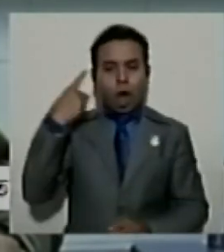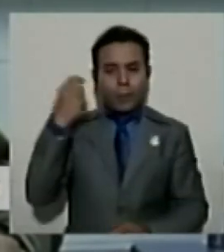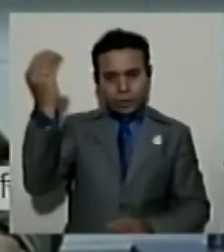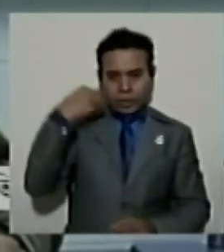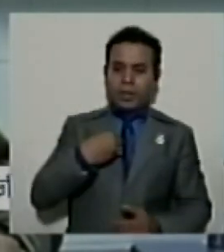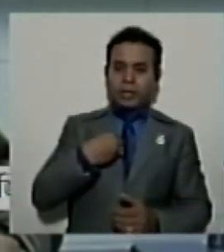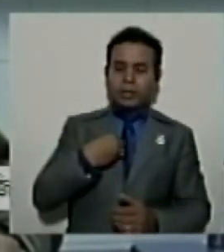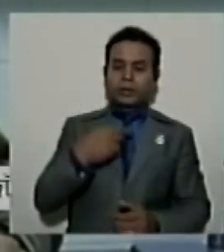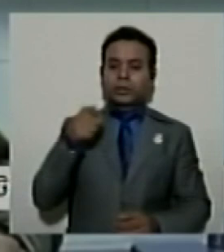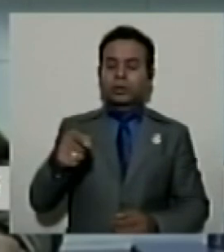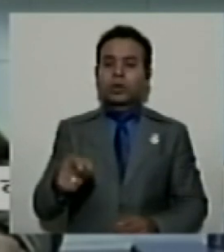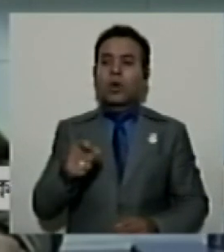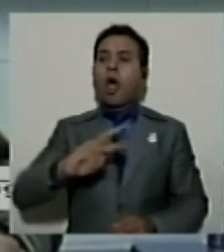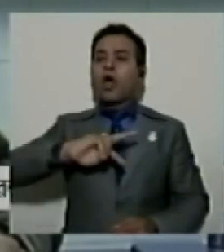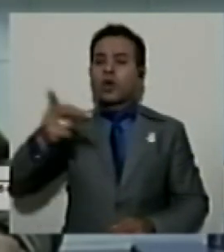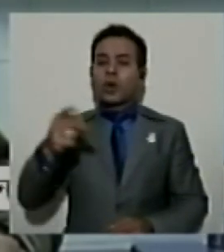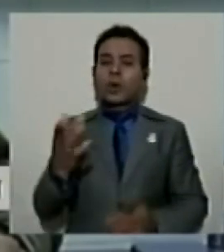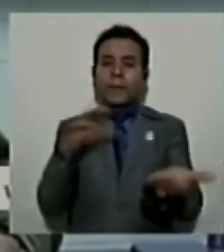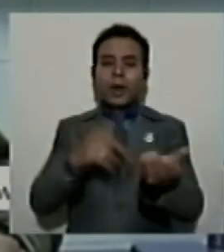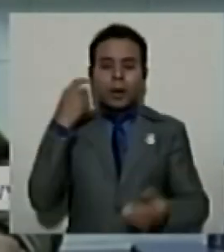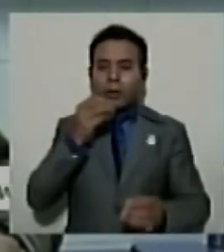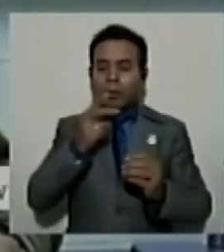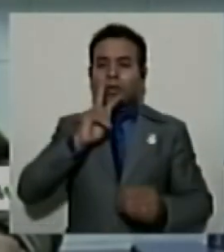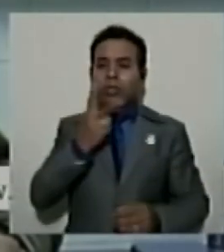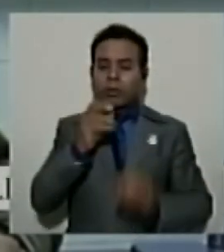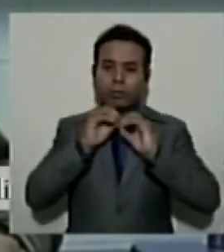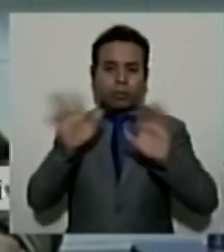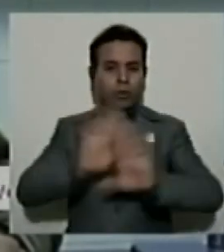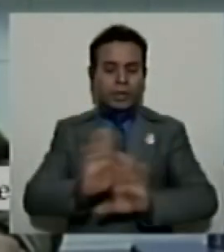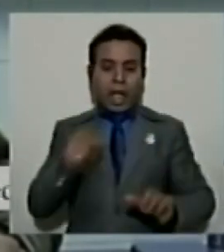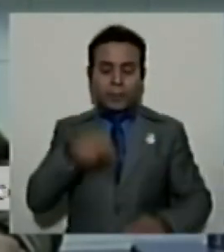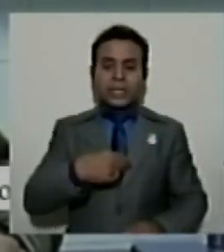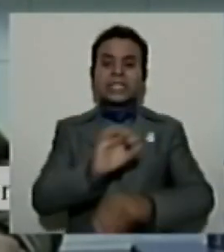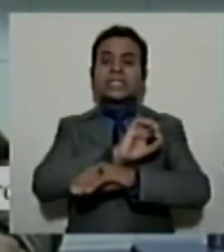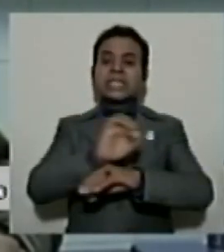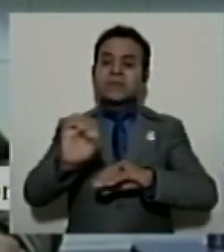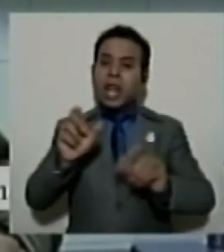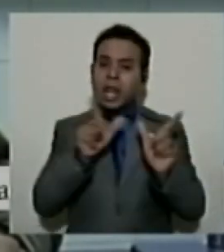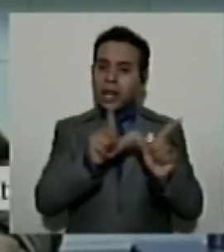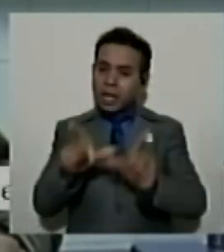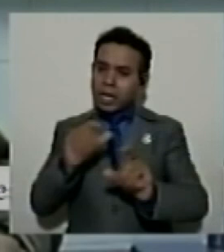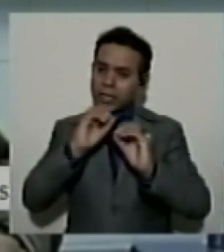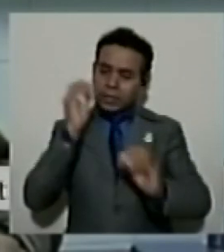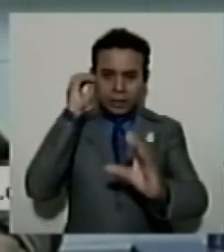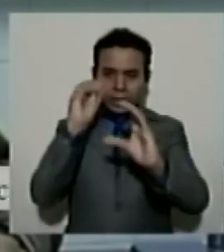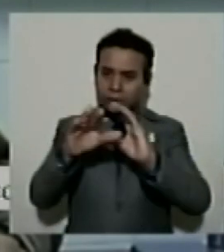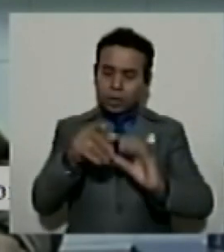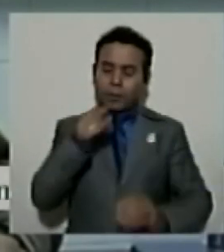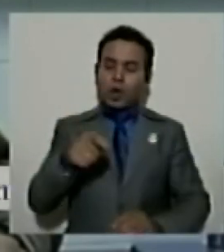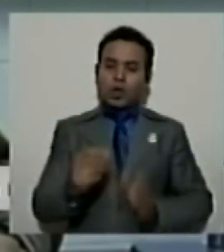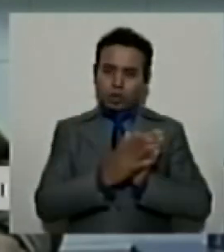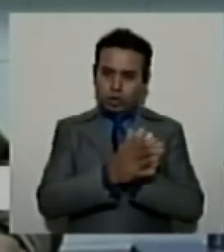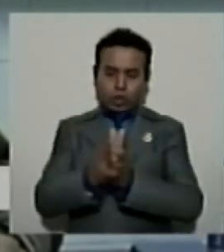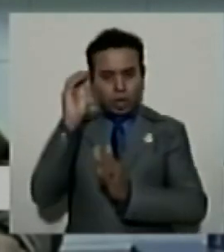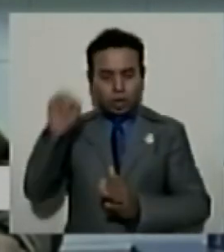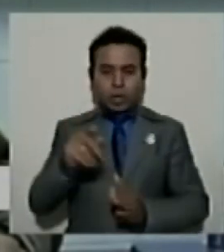আছে, আমাদের কার সাথে যোগাযোগ করতে হবে, আপনারা দয়া করে বিভ্রান্ত বানোয়ার তথ্য প্রকাশ না করে আপনারা আমাদের সাথে যোগাযোগ করে বিষয়গুলো